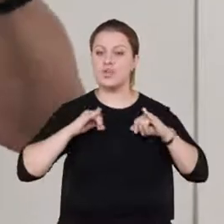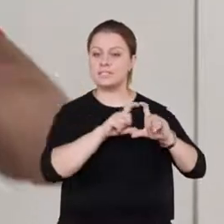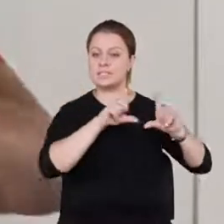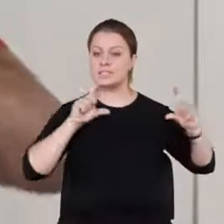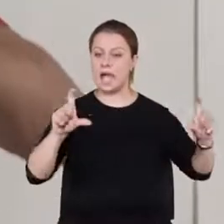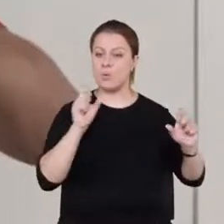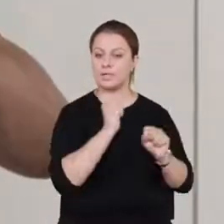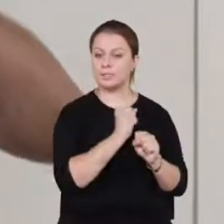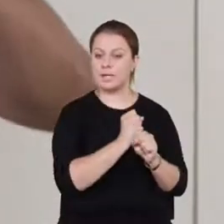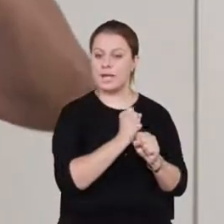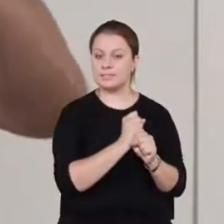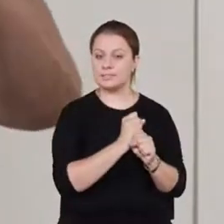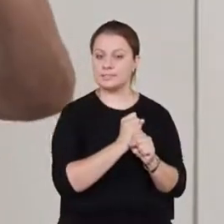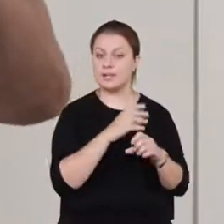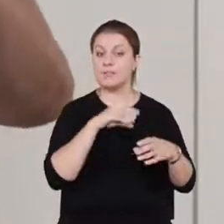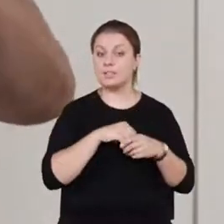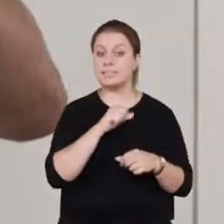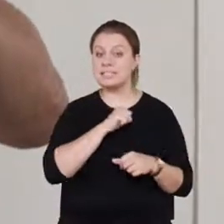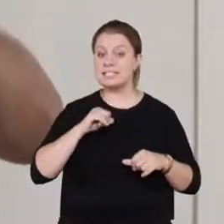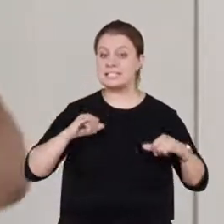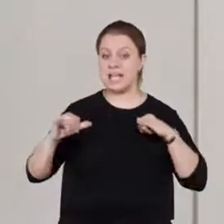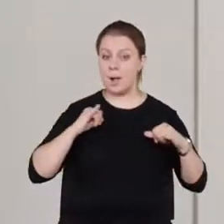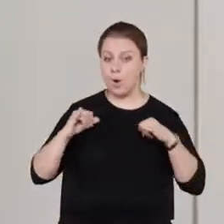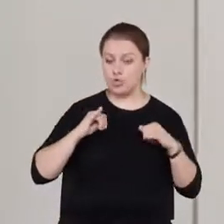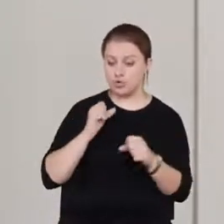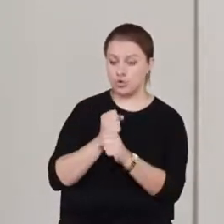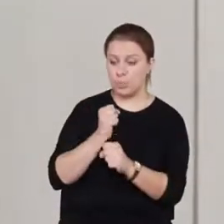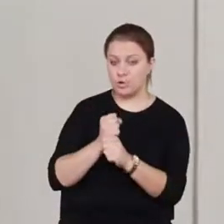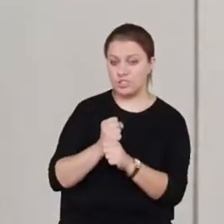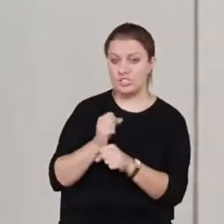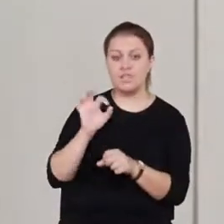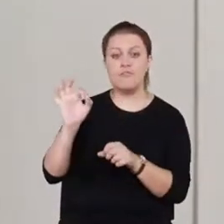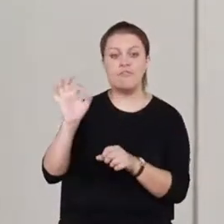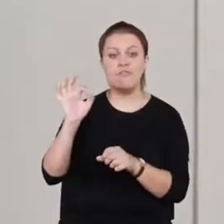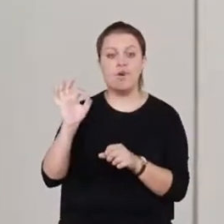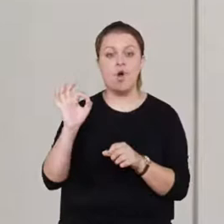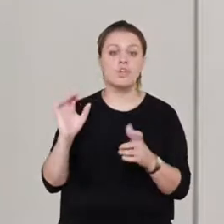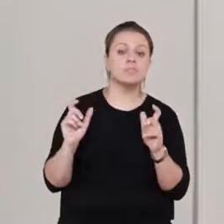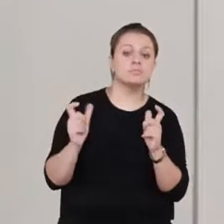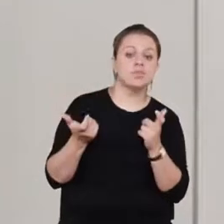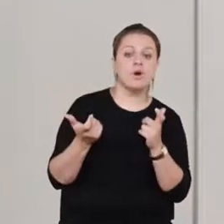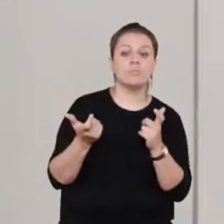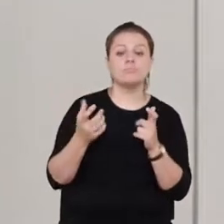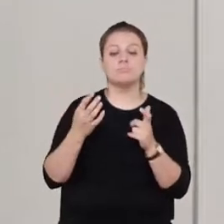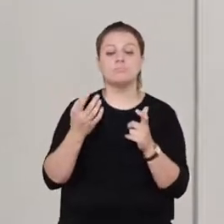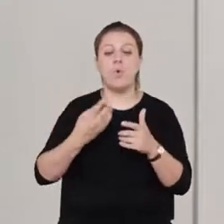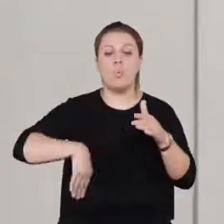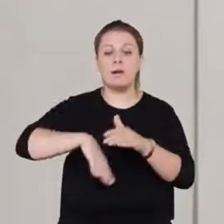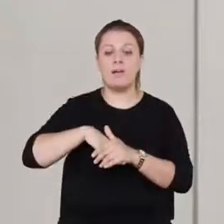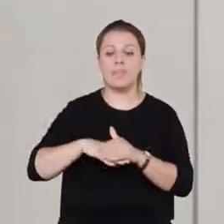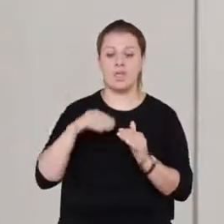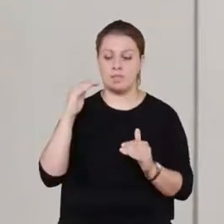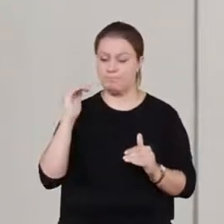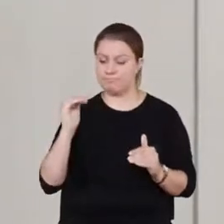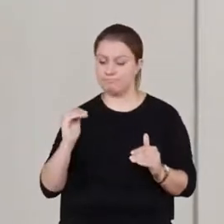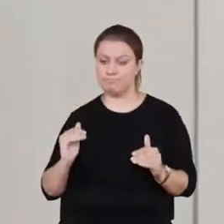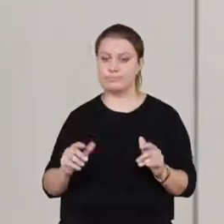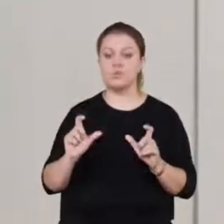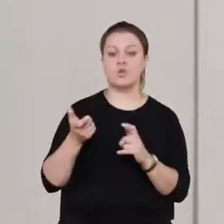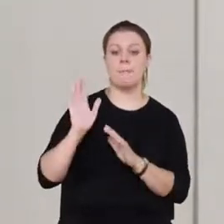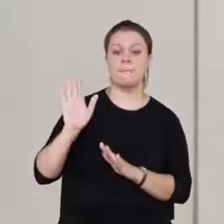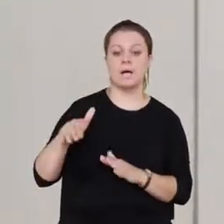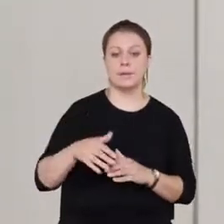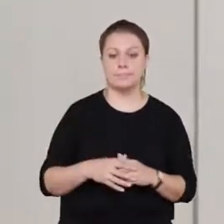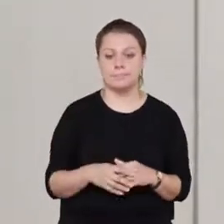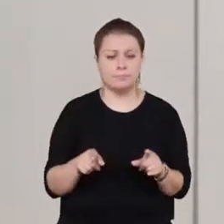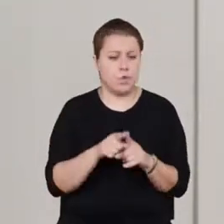zakładami, prawda? Czyli samorządzie robotniczym. Tutaj też zakres jego można było sobie, jego kompetencje można było sobie różnie